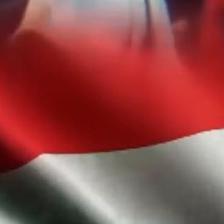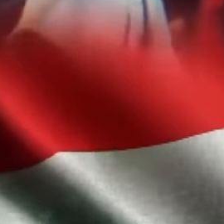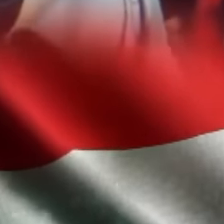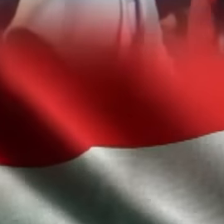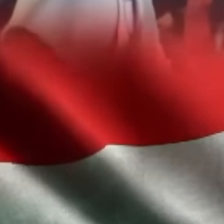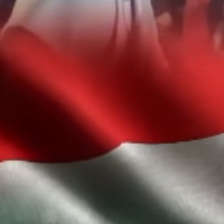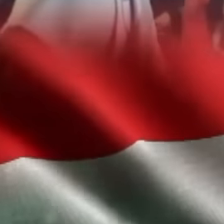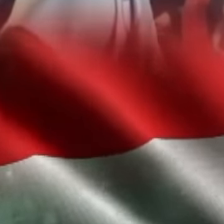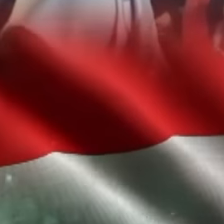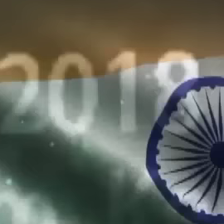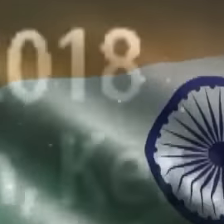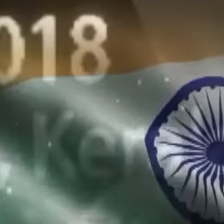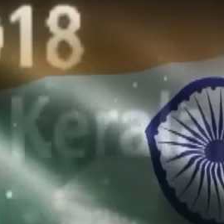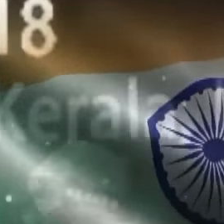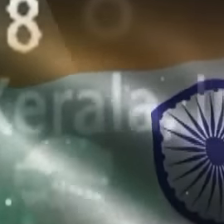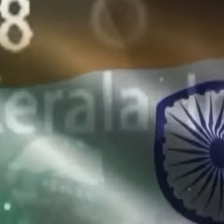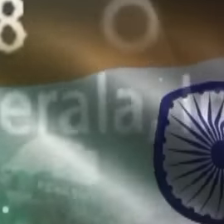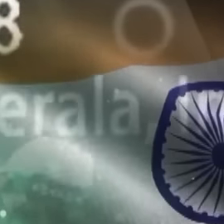Ya Allahu.